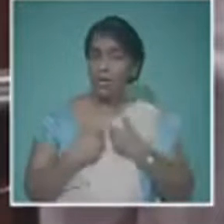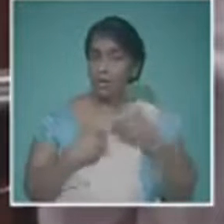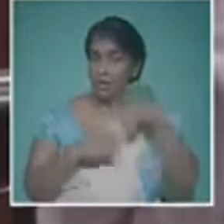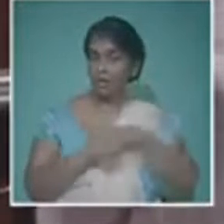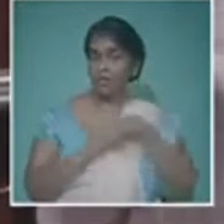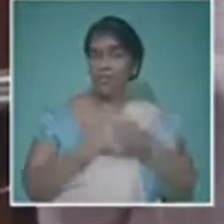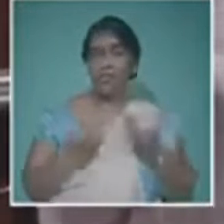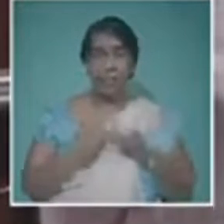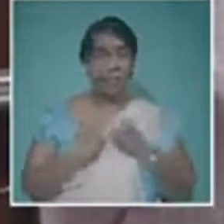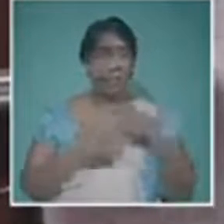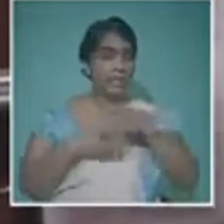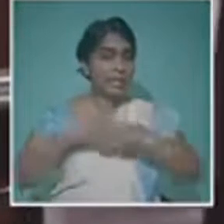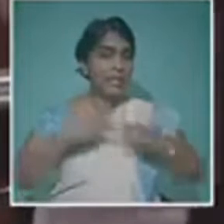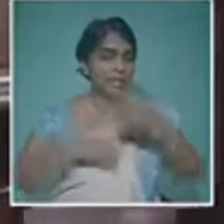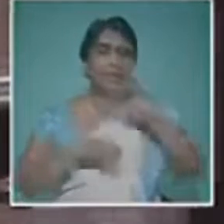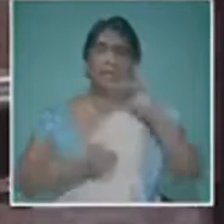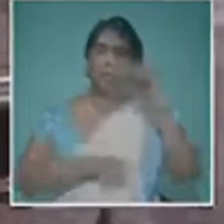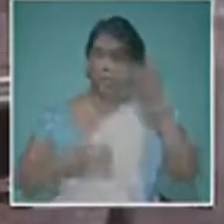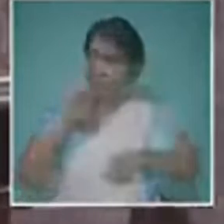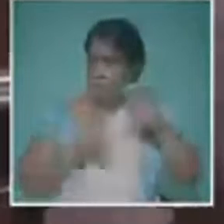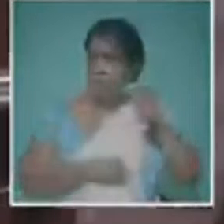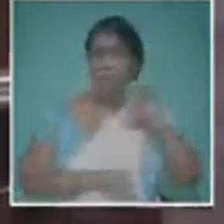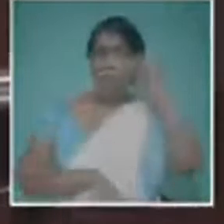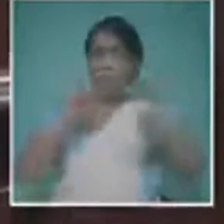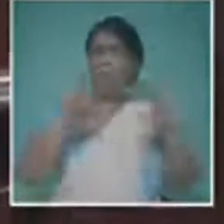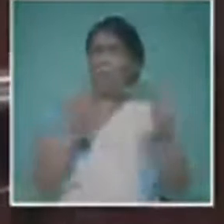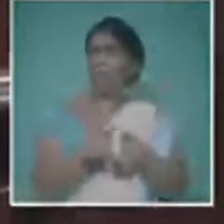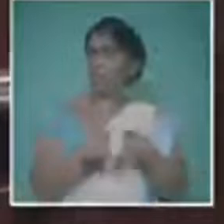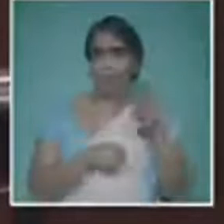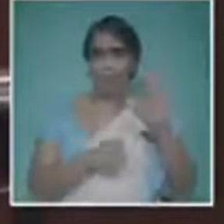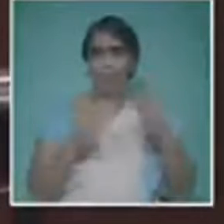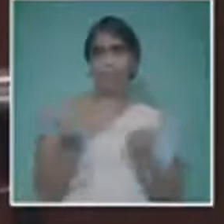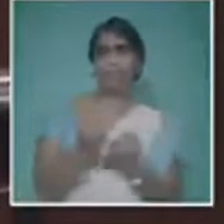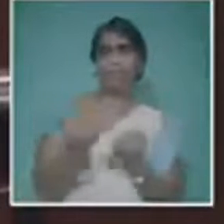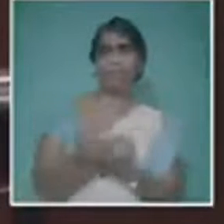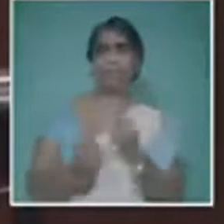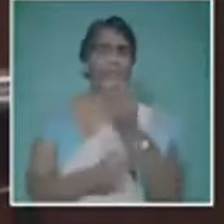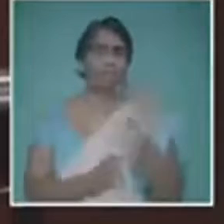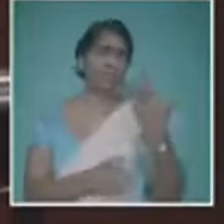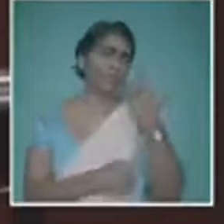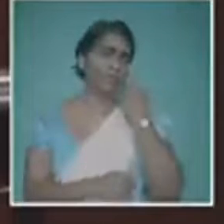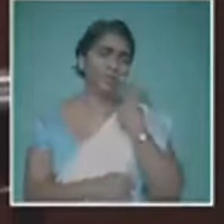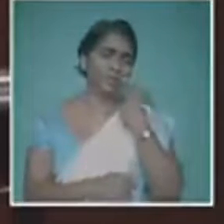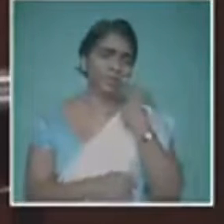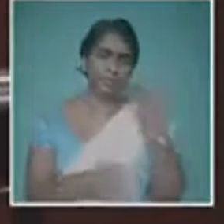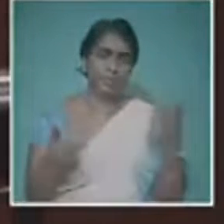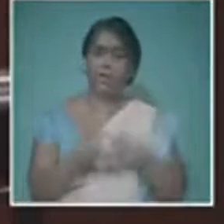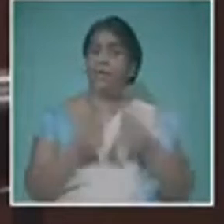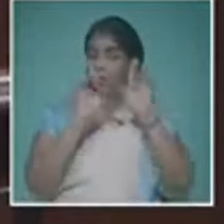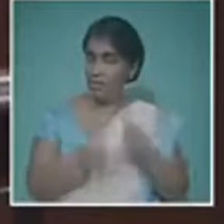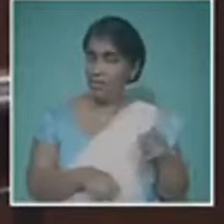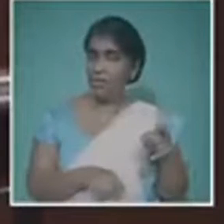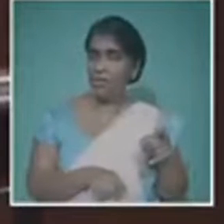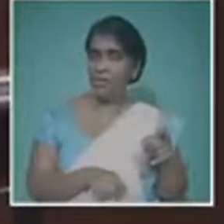போகின்றவை. உண்மையிலே எங்களுக்கு மன வருத்தத்தையும் ஏமாற்றத்தையும் தந்திருக்கின்ற விடயமாக இருக்கின்றது. அவருக்கு நாடு இருக்கின்ற